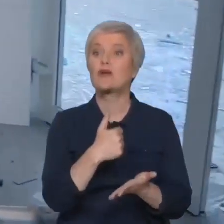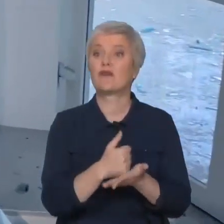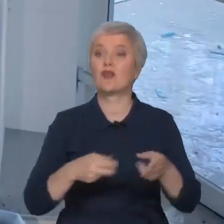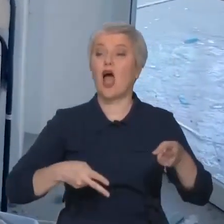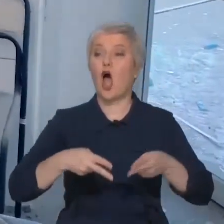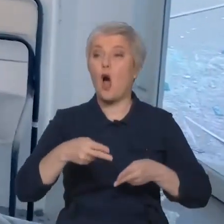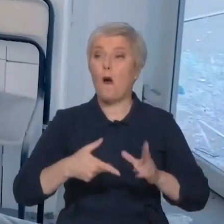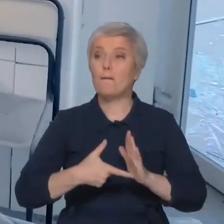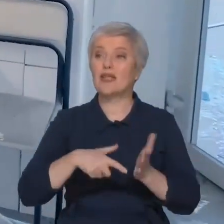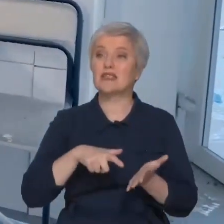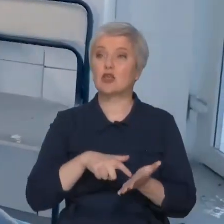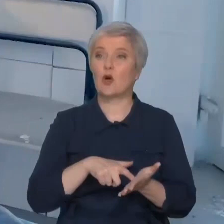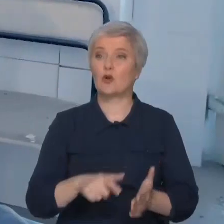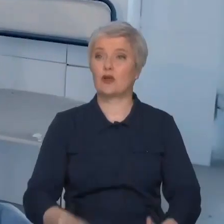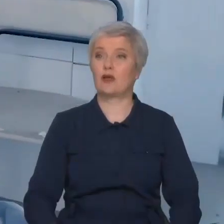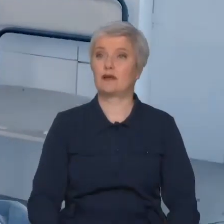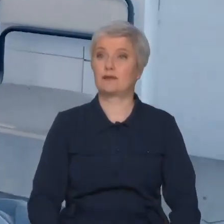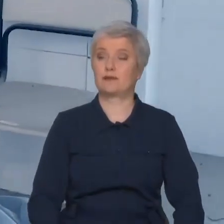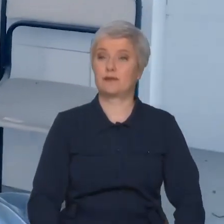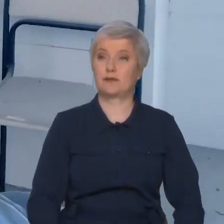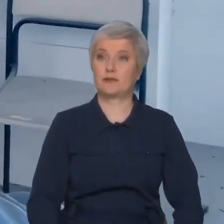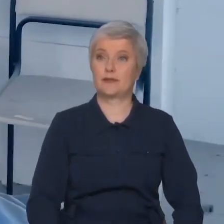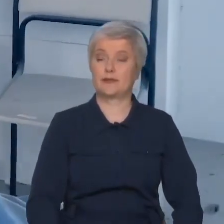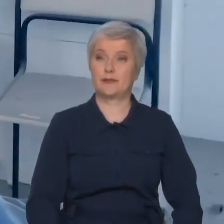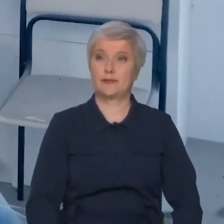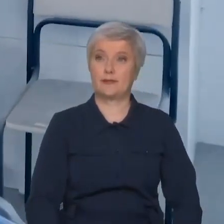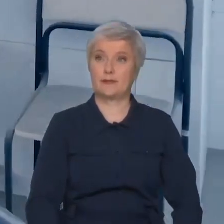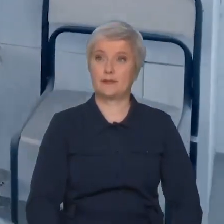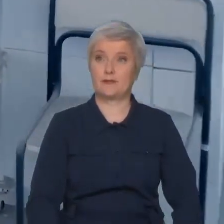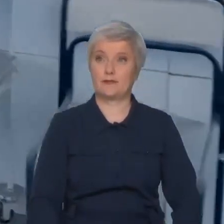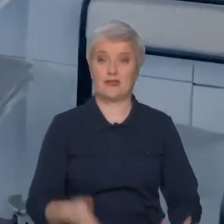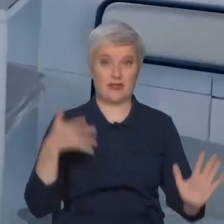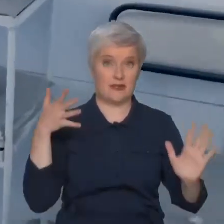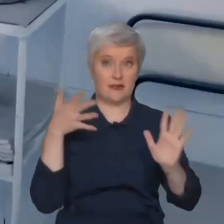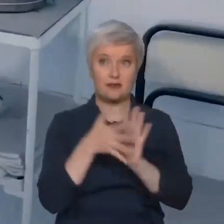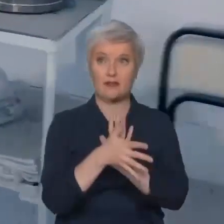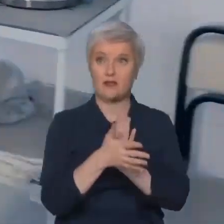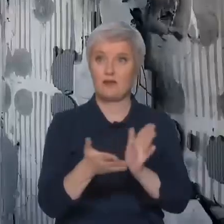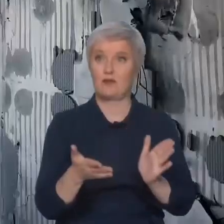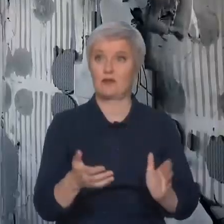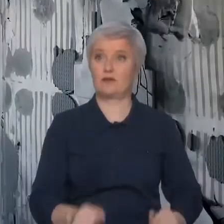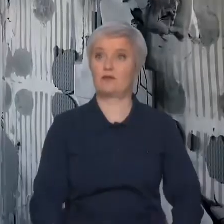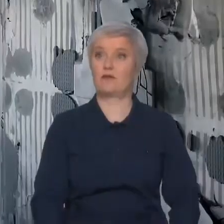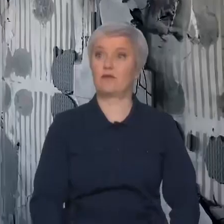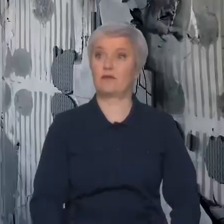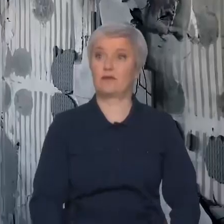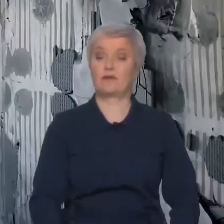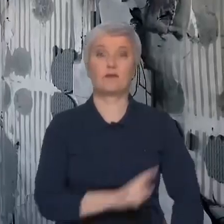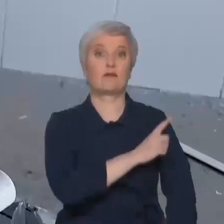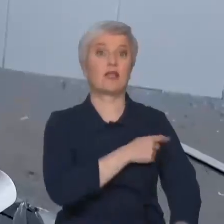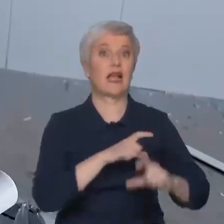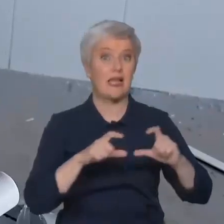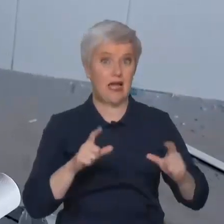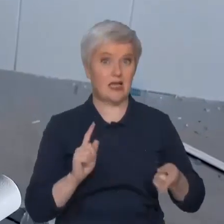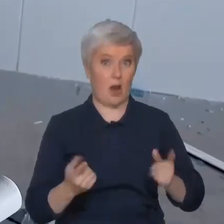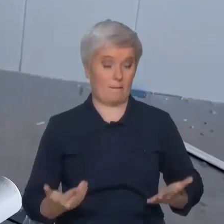Ось. нарушення слуху. Лікарня працююча,